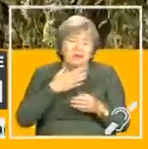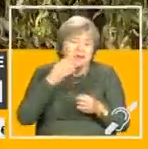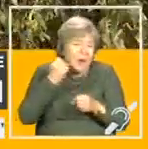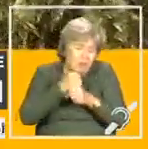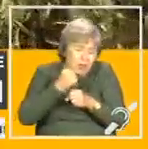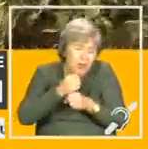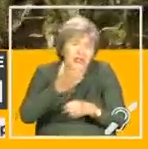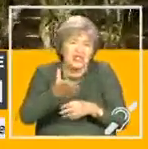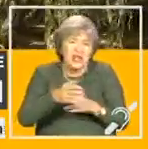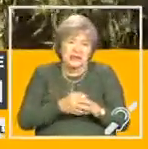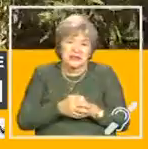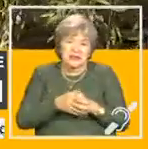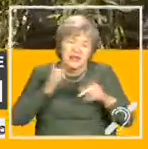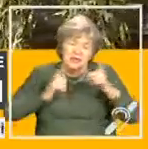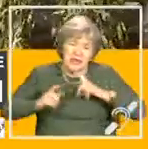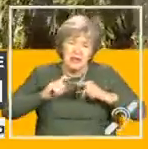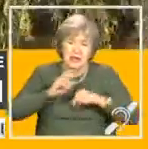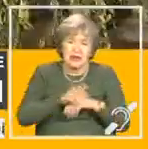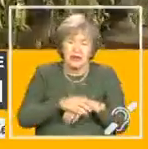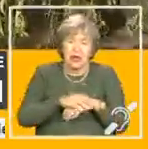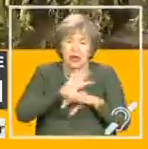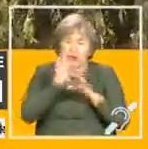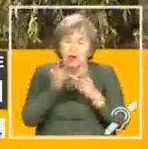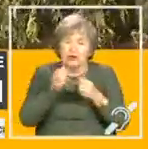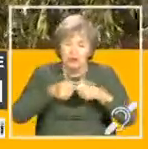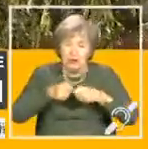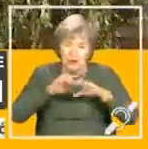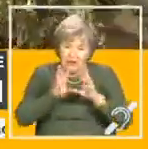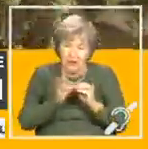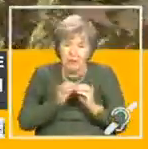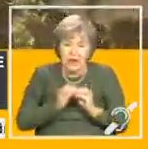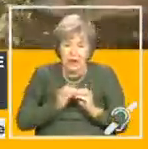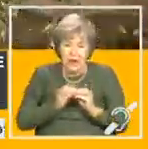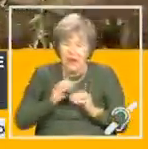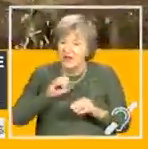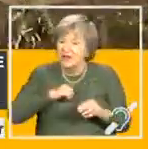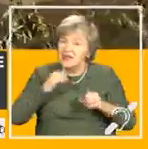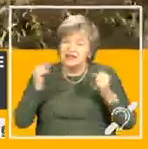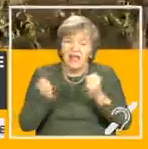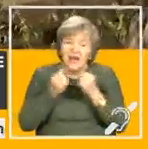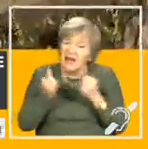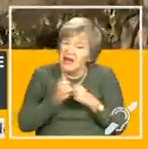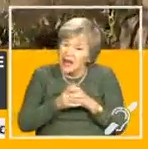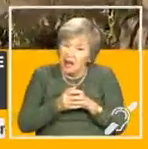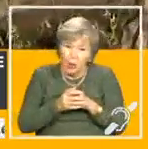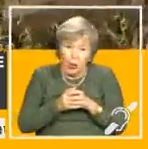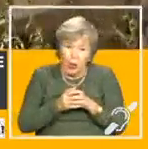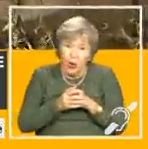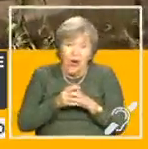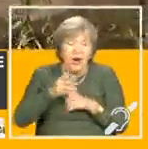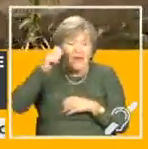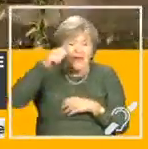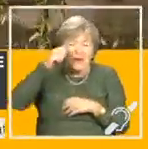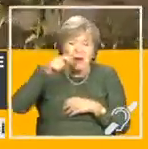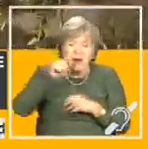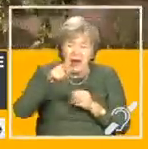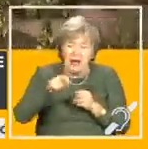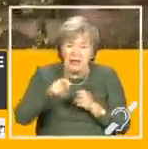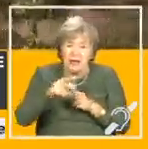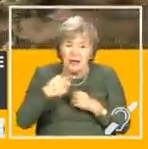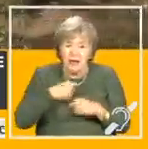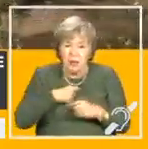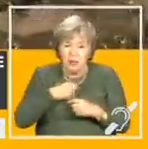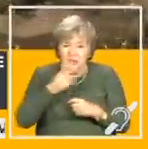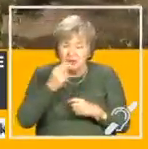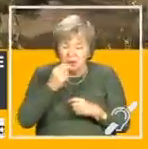Și vreau să vă mai spun, Claudiu, că este foarte greu la aceste filme. Este foarte greu să vorbești